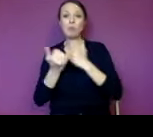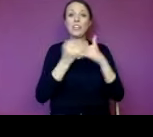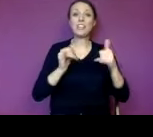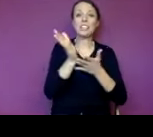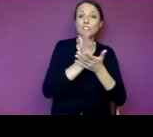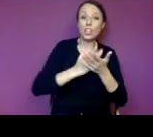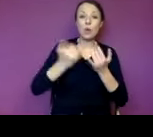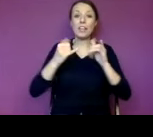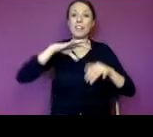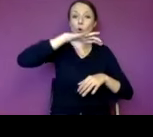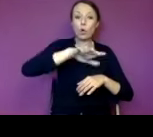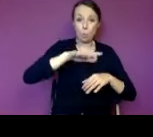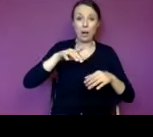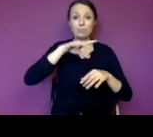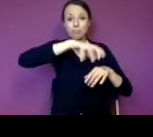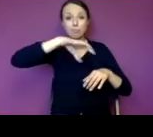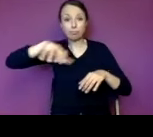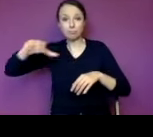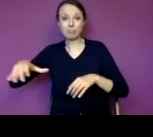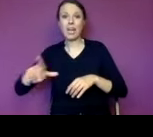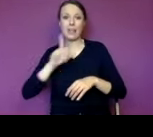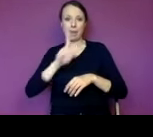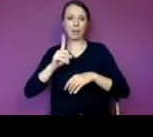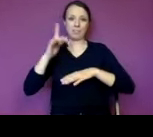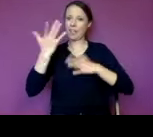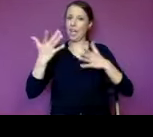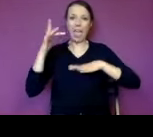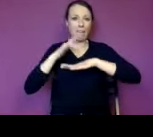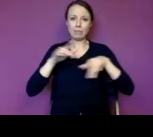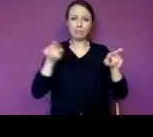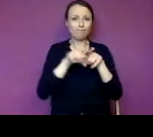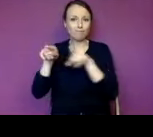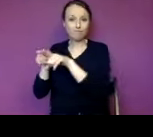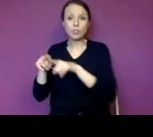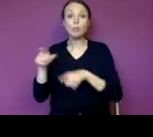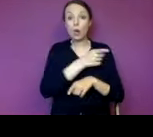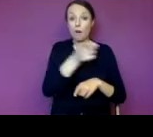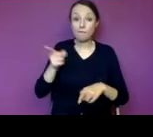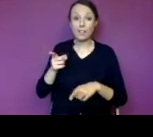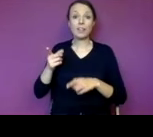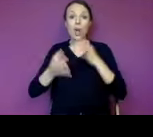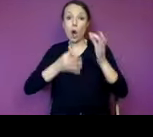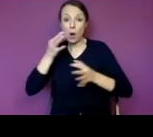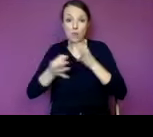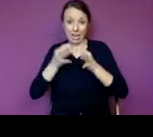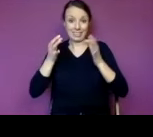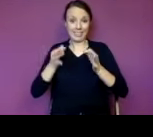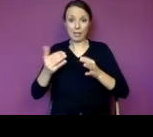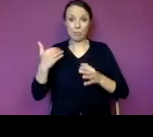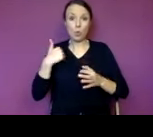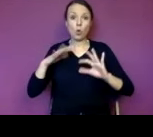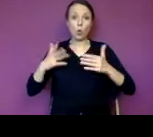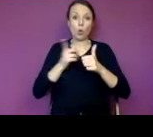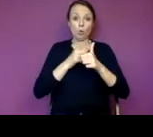I to, co w Państwa wypowiedzi do tej pory się przejawia, to jest pojęcie tożsamości, to jest jedna rzecz. Druga rzecz